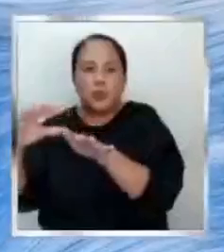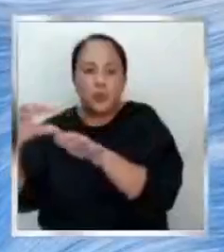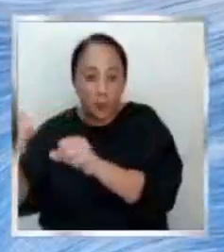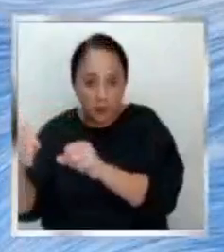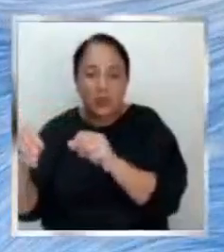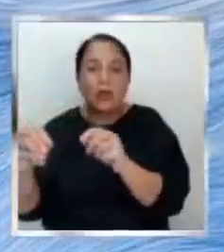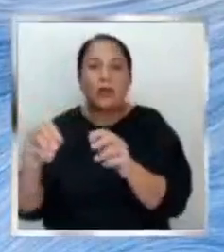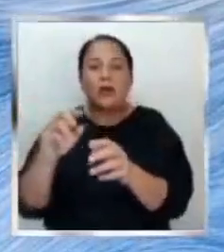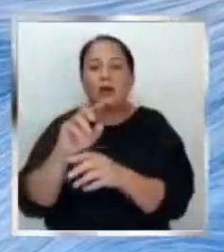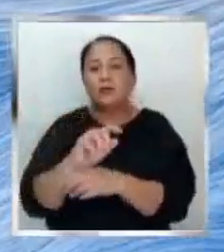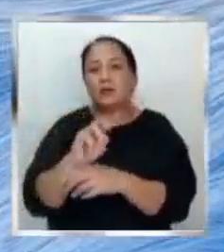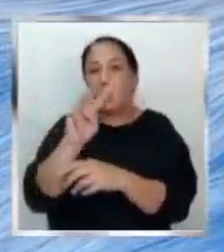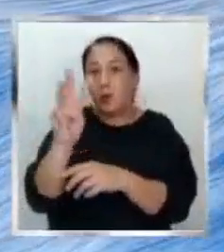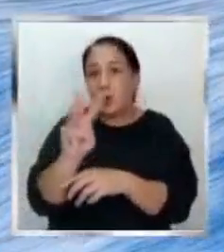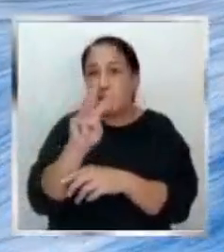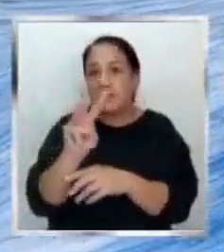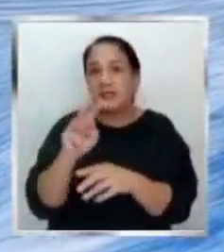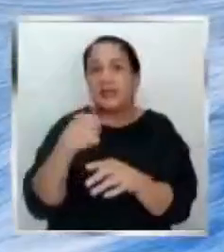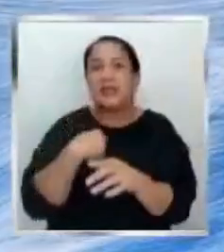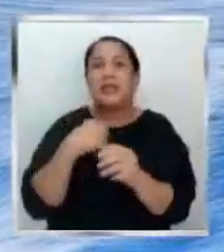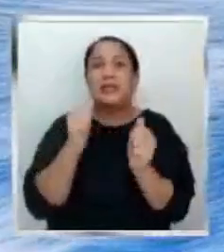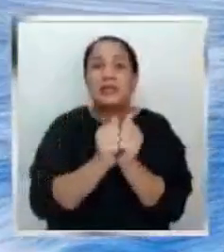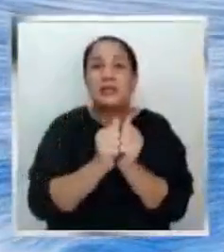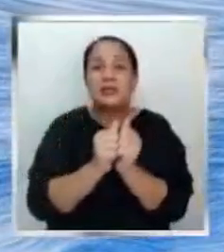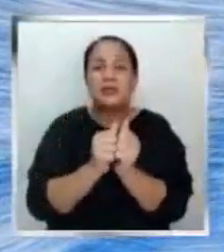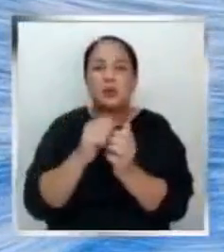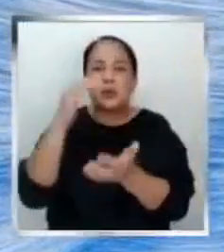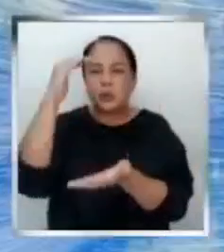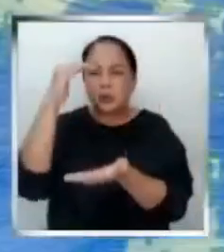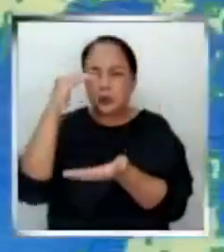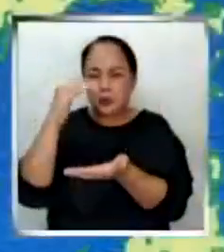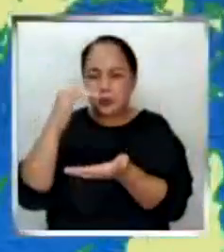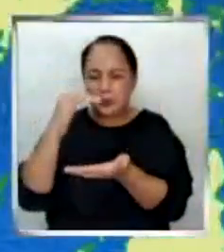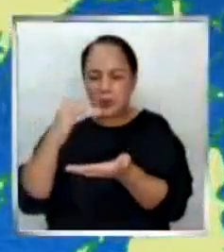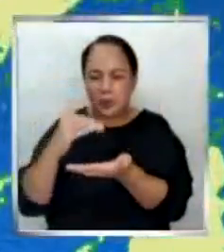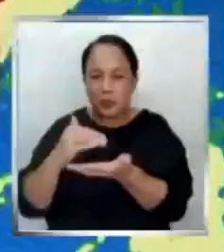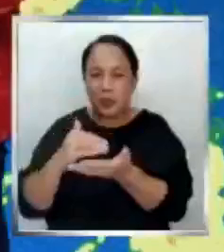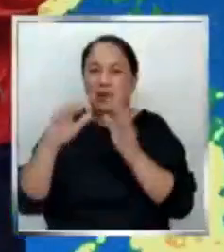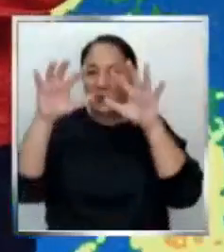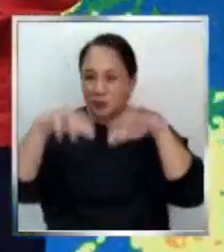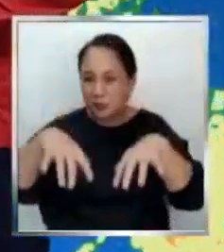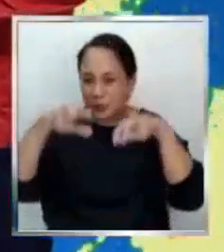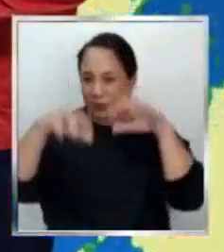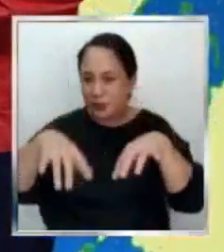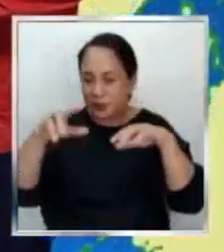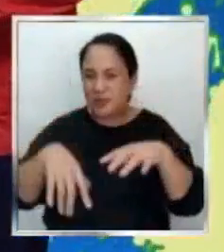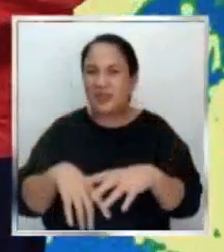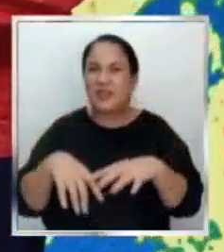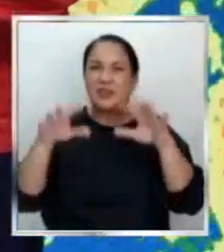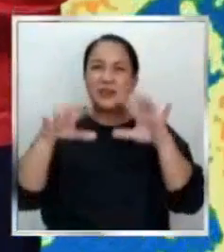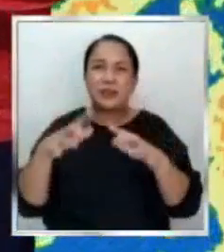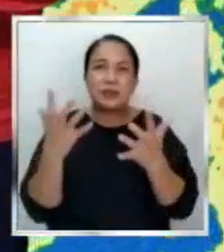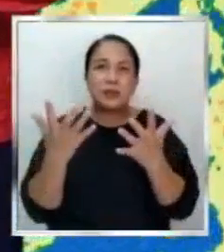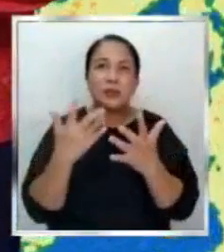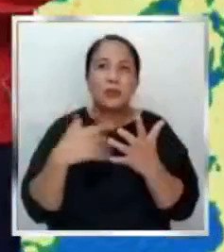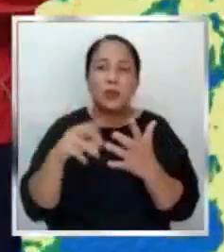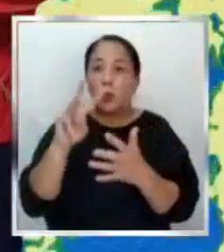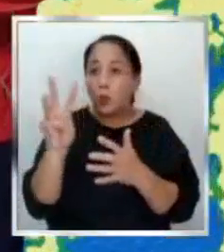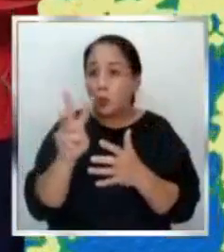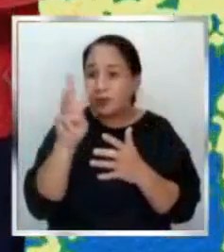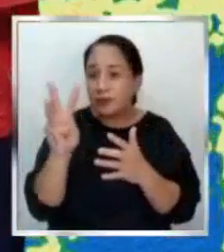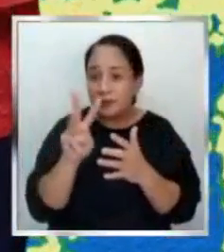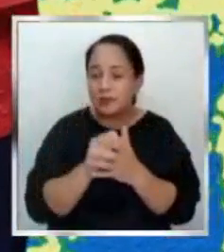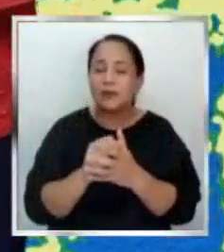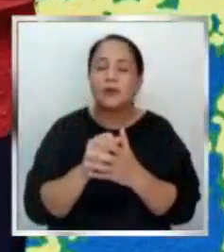kaya unti-unti na rin mababawasan yung masamang panahon dito sa bansa. Rainfall forecast natin ito Wednesday, Miyerkules